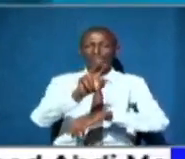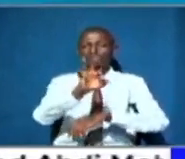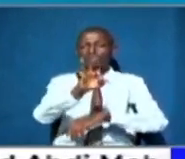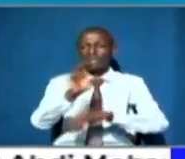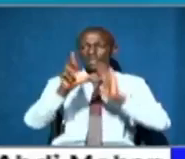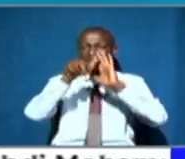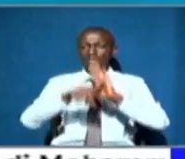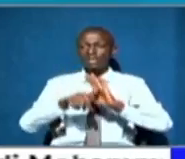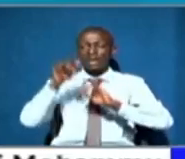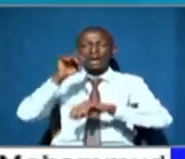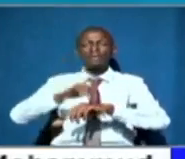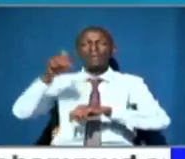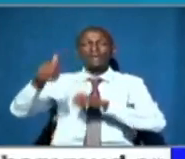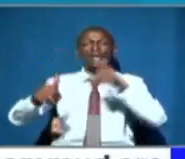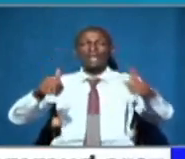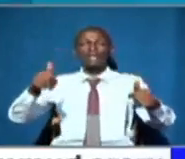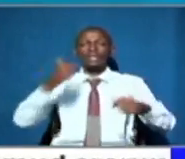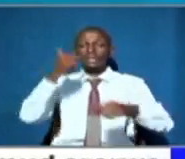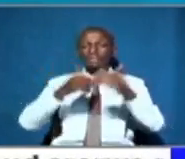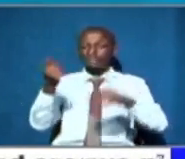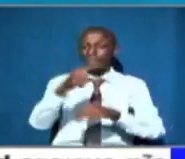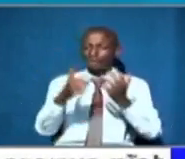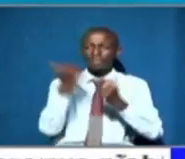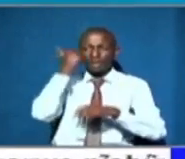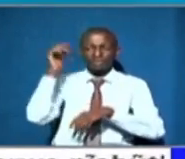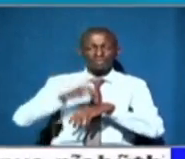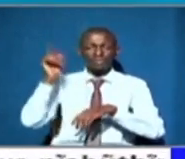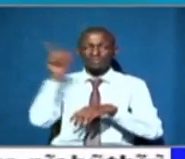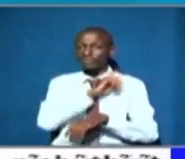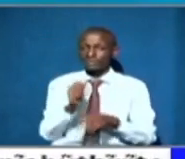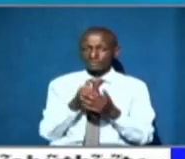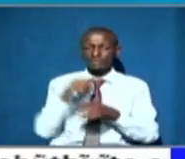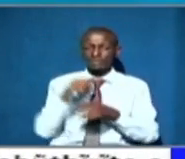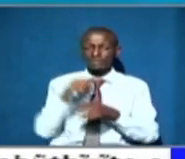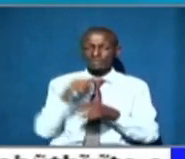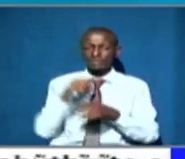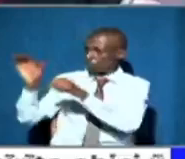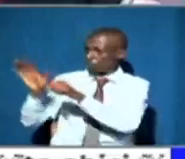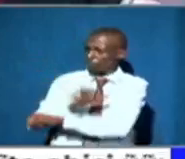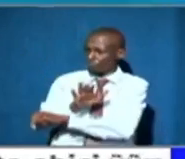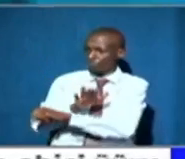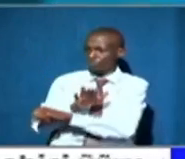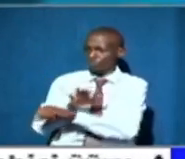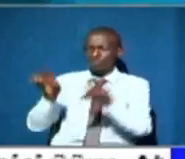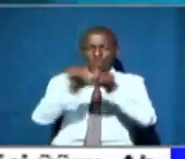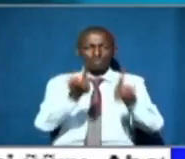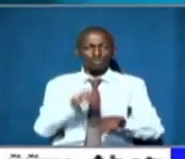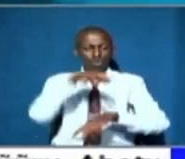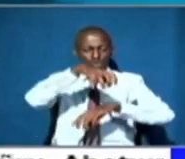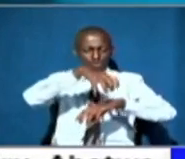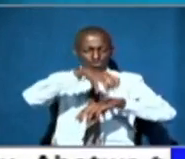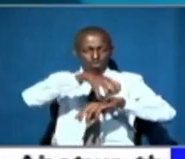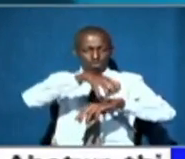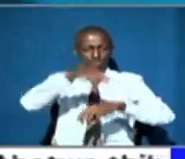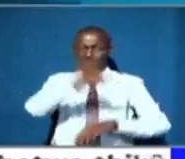mathii manyitithanie na mbere tukiuga mweri uthire ni andu igana magukorwo manyitito muthigiti mugima na muthigiti ni ukoragwo ni hado